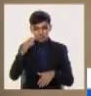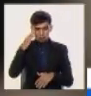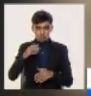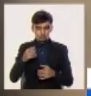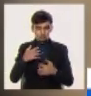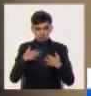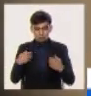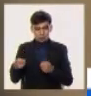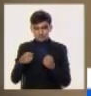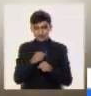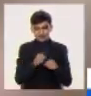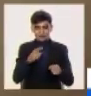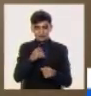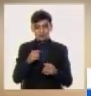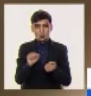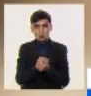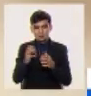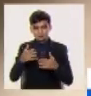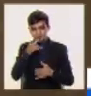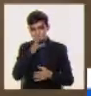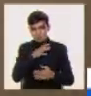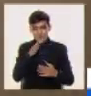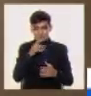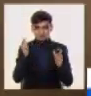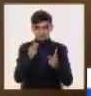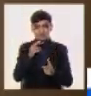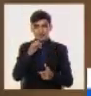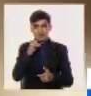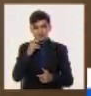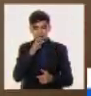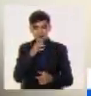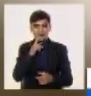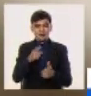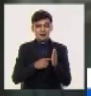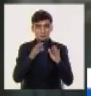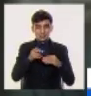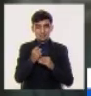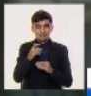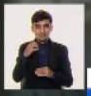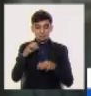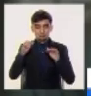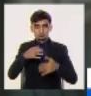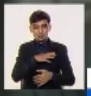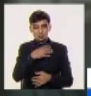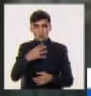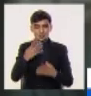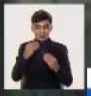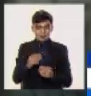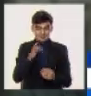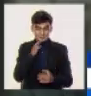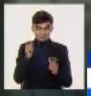сам он говорит не смог получить документы за карантина симбу забрали в караганды 11 сентября пока он на 40 дневном